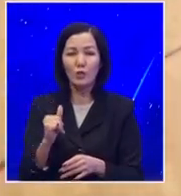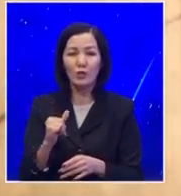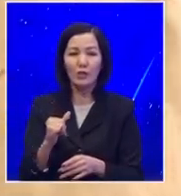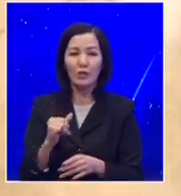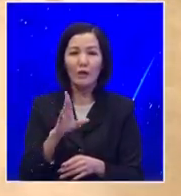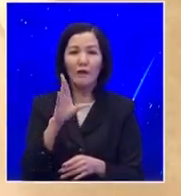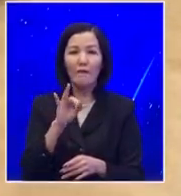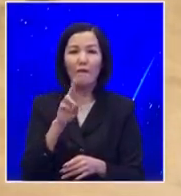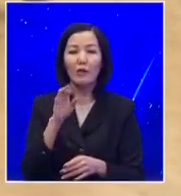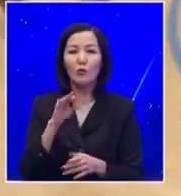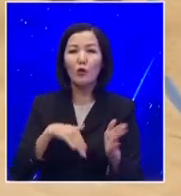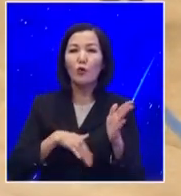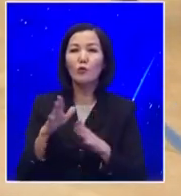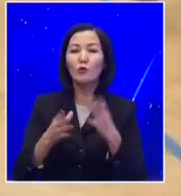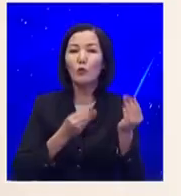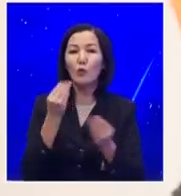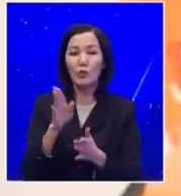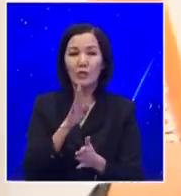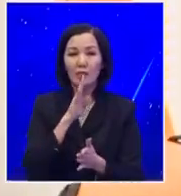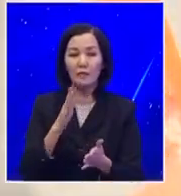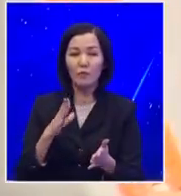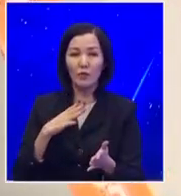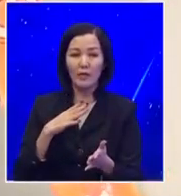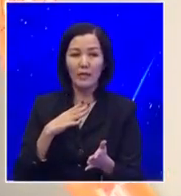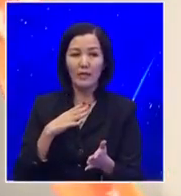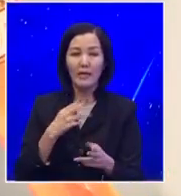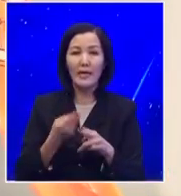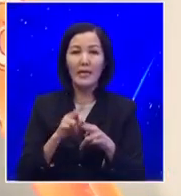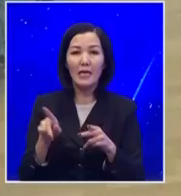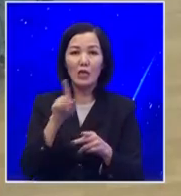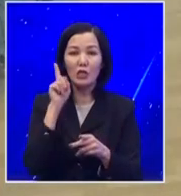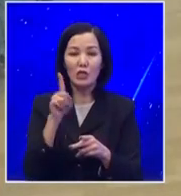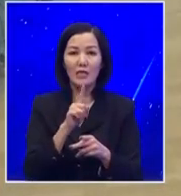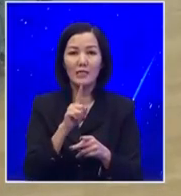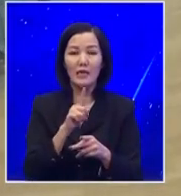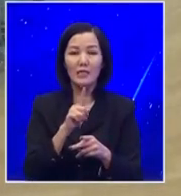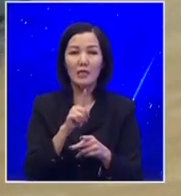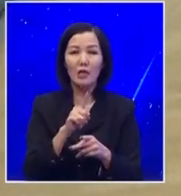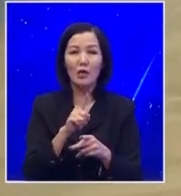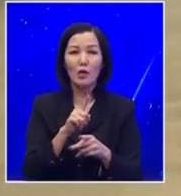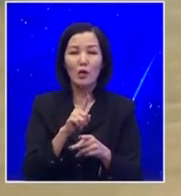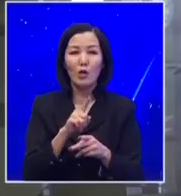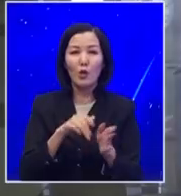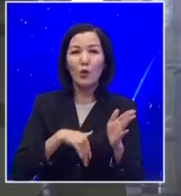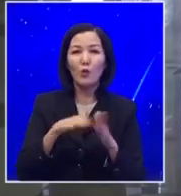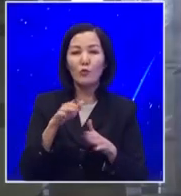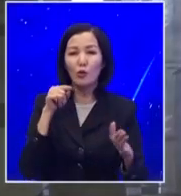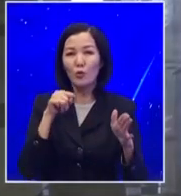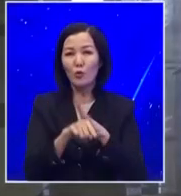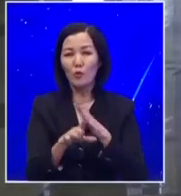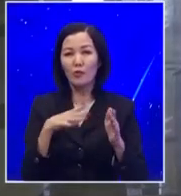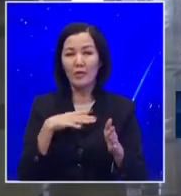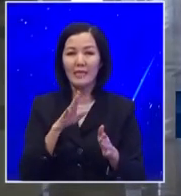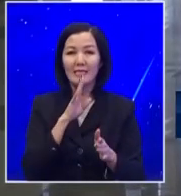Виктория Лобанова үздік өнермен дараланды. Ол турнирдегі ең жас әрі үздік сұрмерген ойыншы атанды. Мен 2014 жылдан